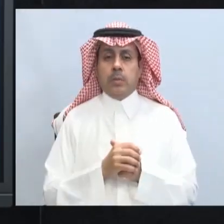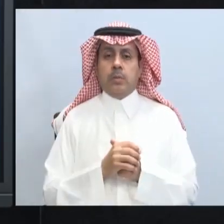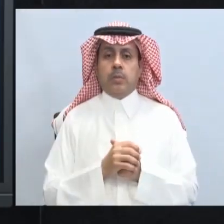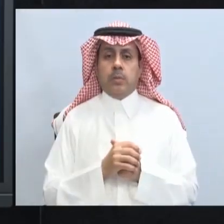وبركاته